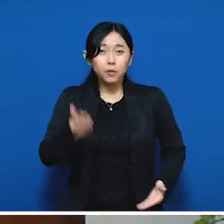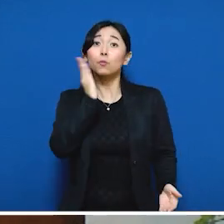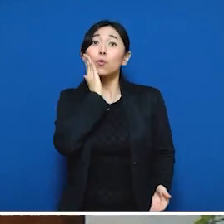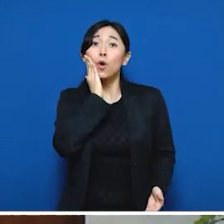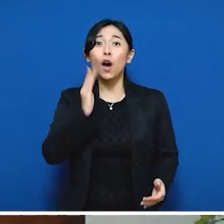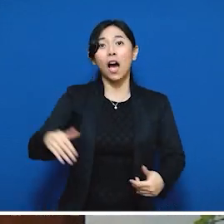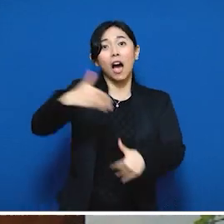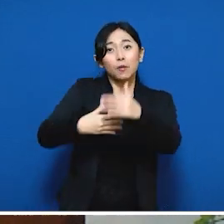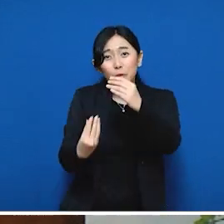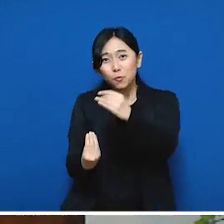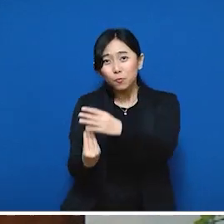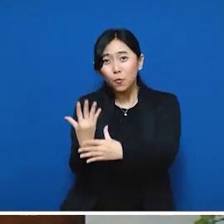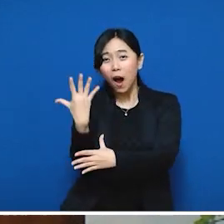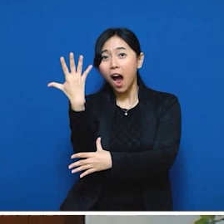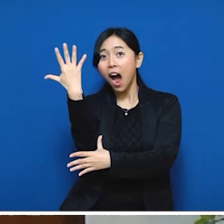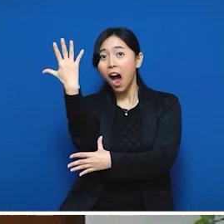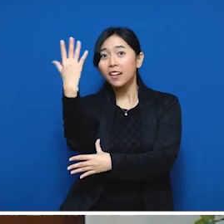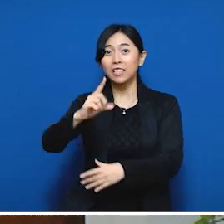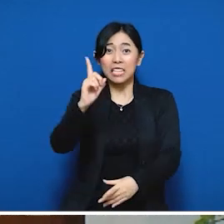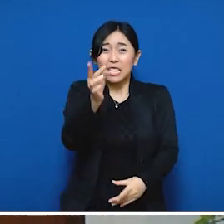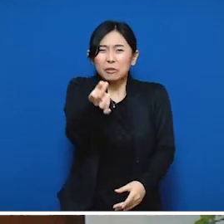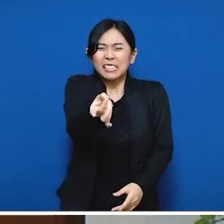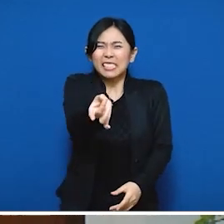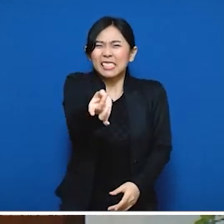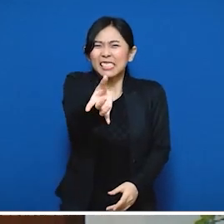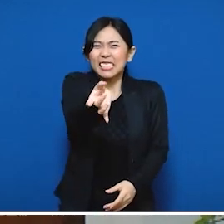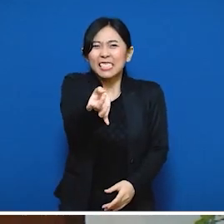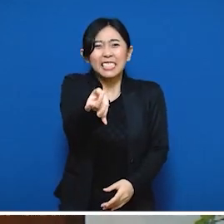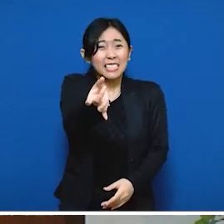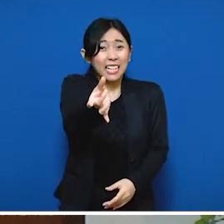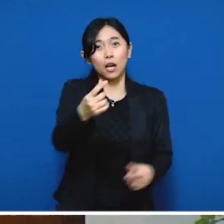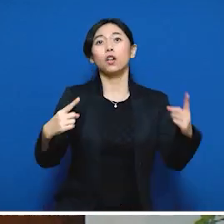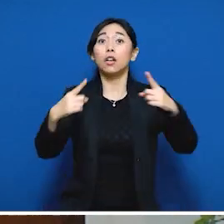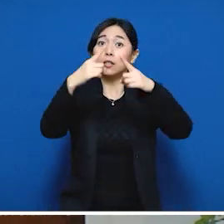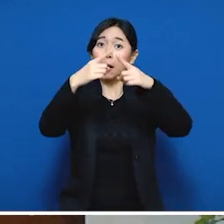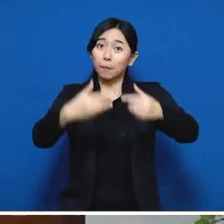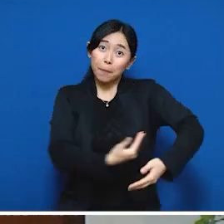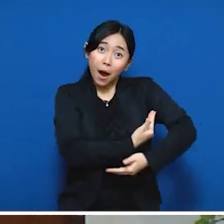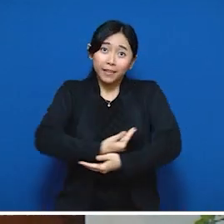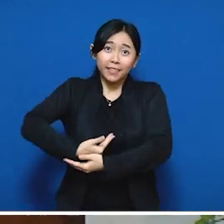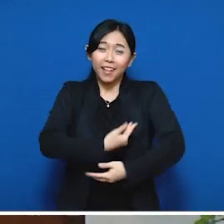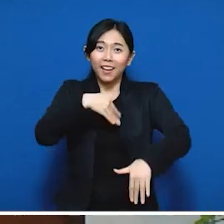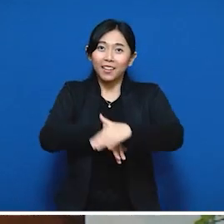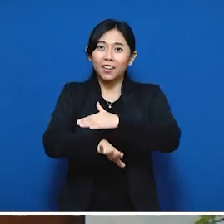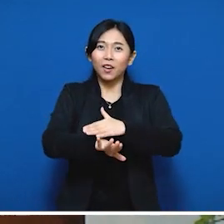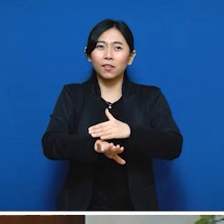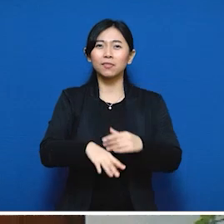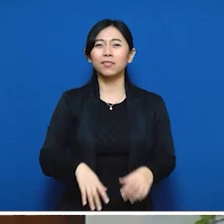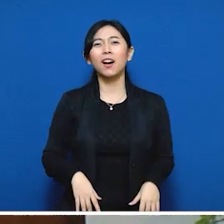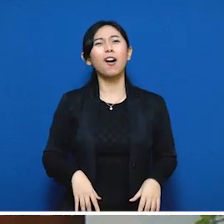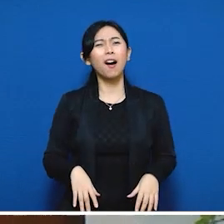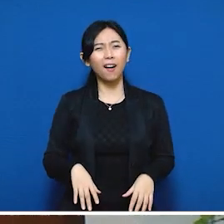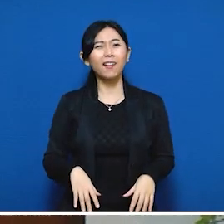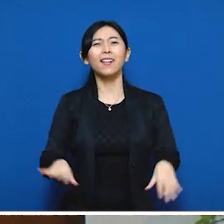pertumbuhan dari satu titik awal sampai bayi itu lahir, bukankah itu sesuatu yang